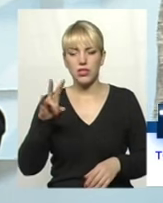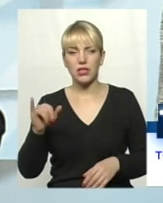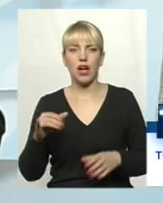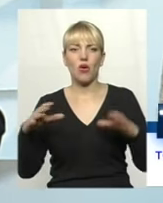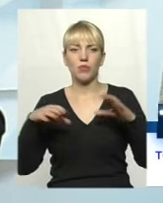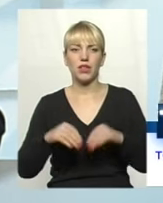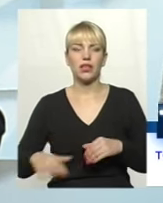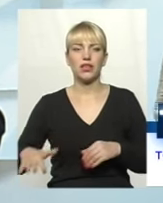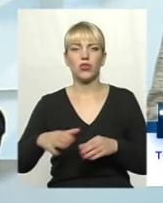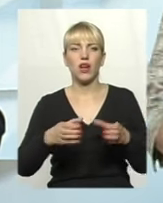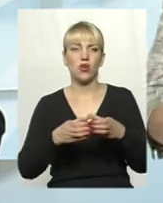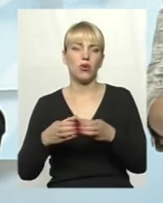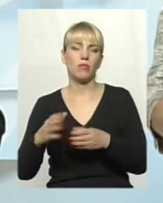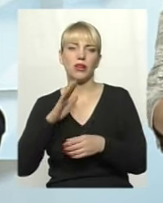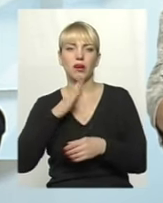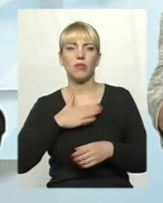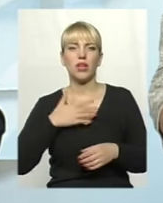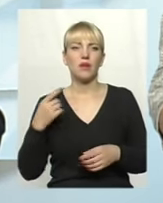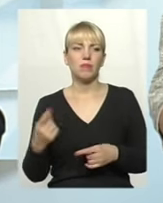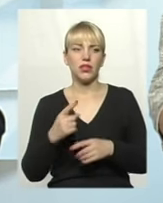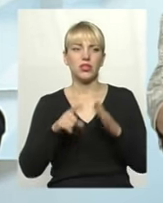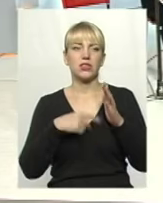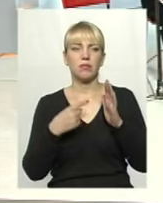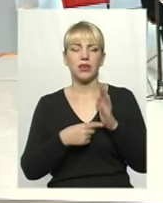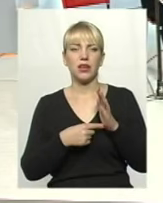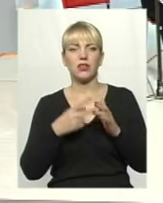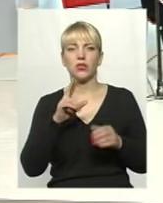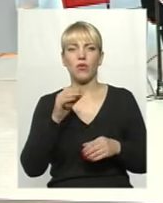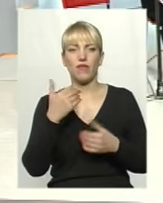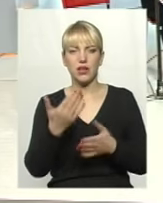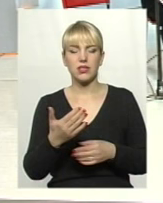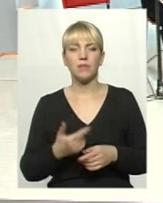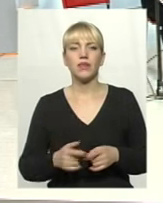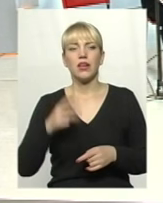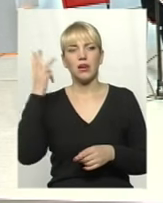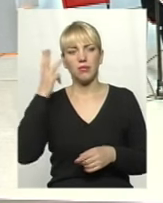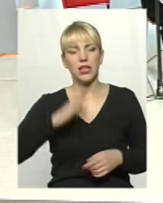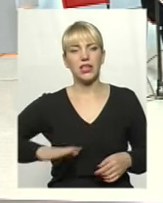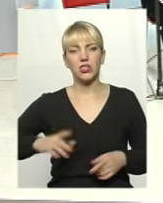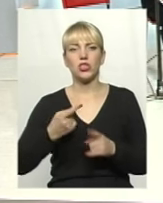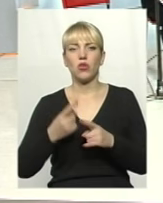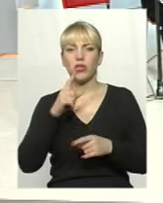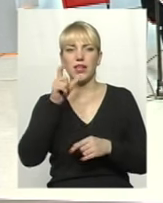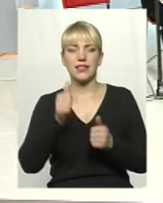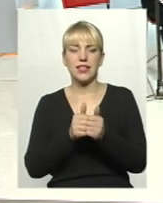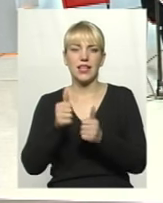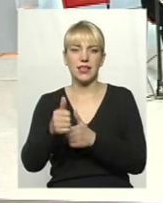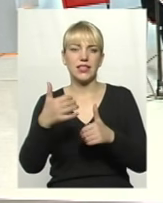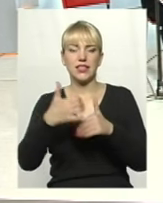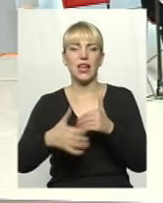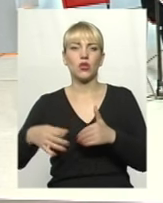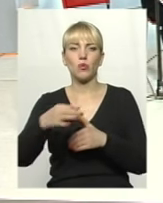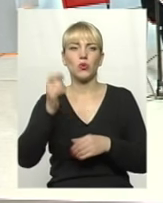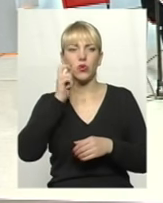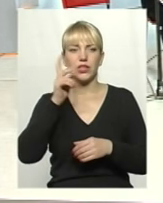територіальної громади. А моє перше запитання, Сергій Віталійовичу, до вас. От, власне, Хмельниччина – одна з лідерів серед областей України